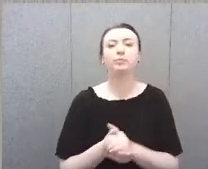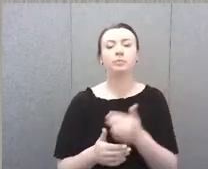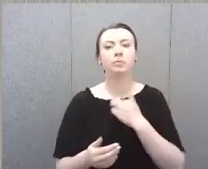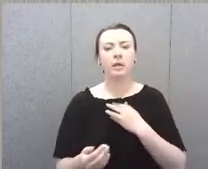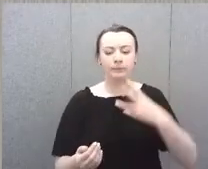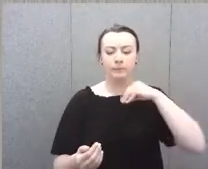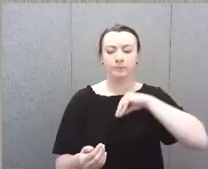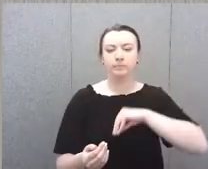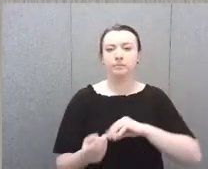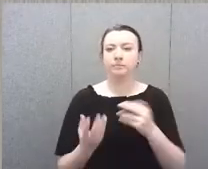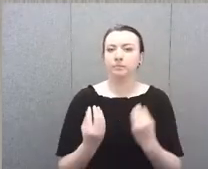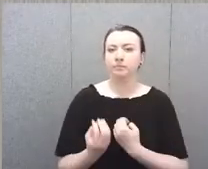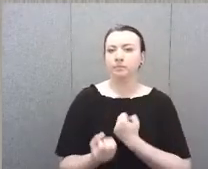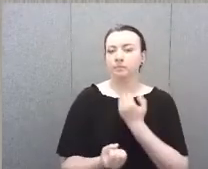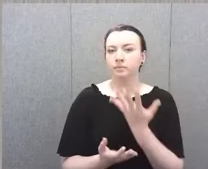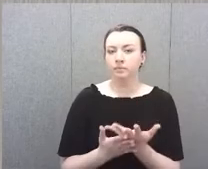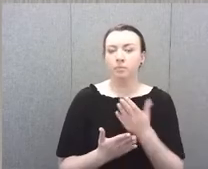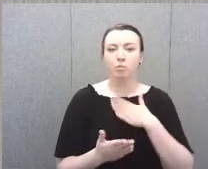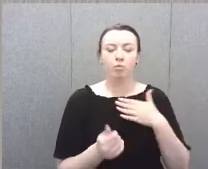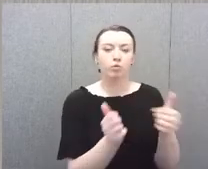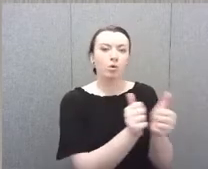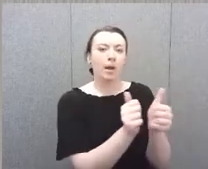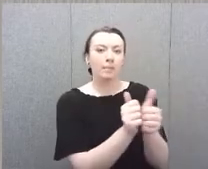поддержку. Я очень вдохновлена